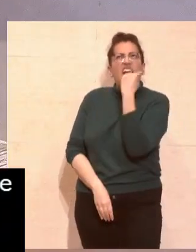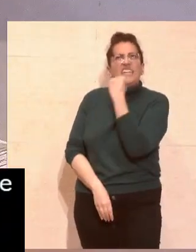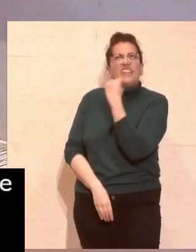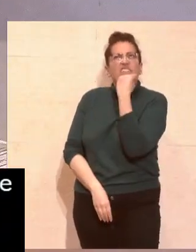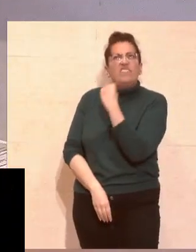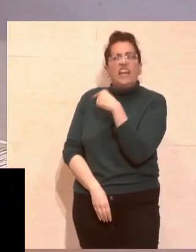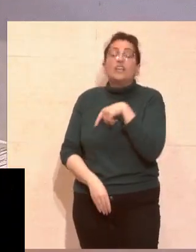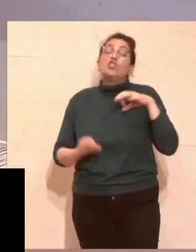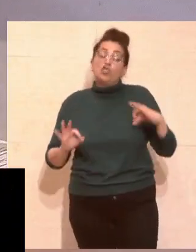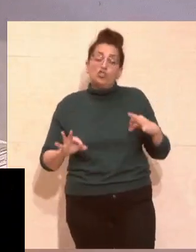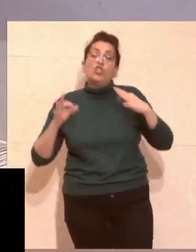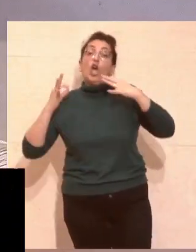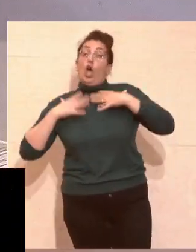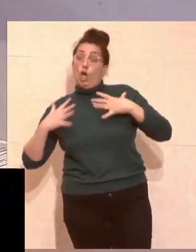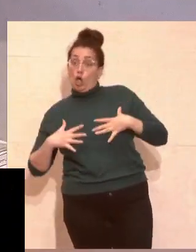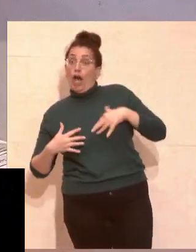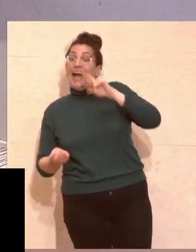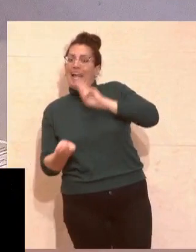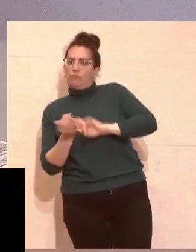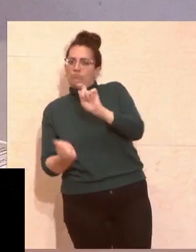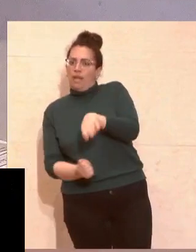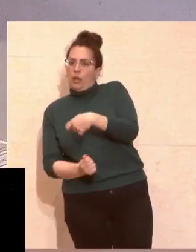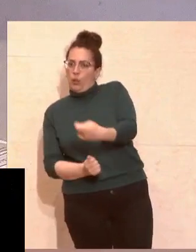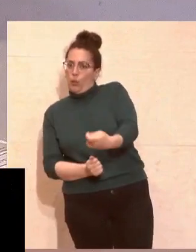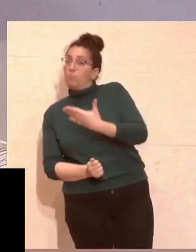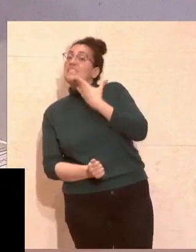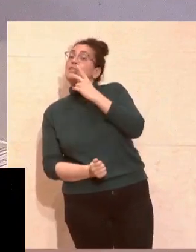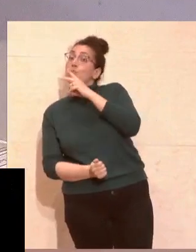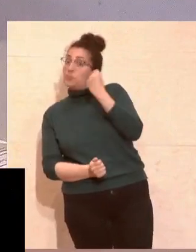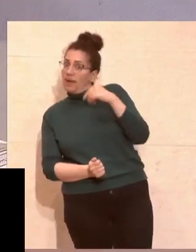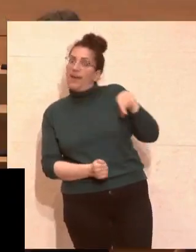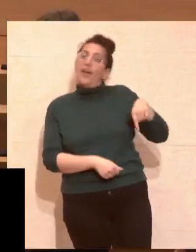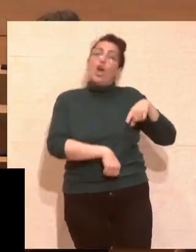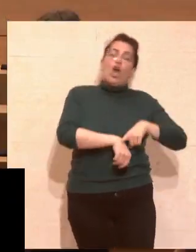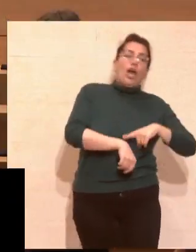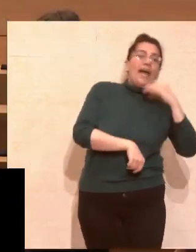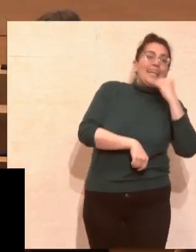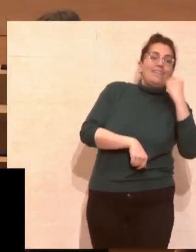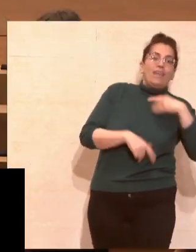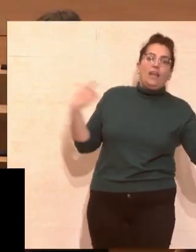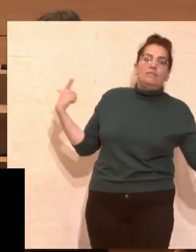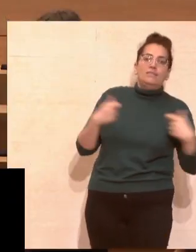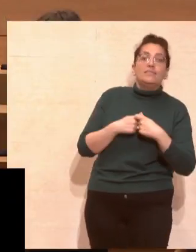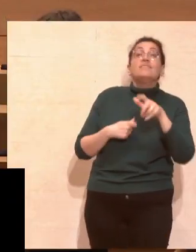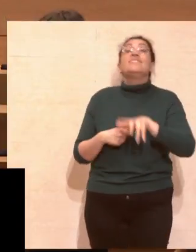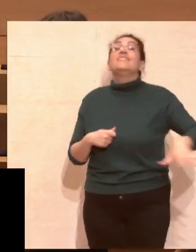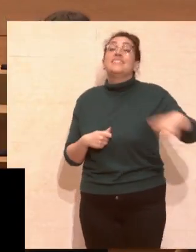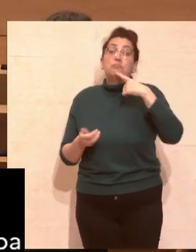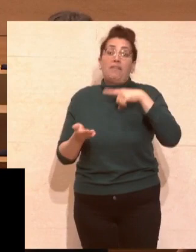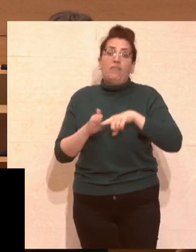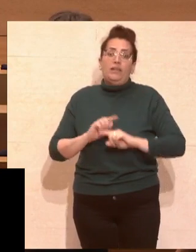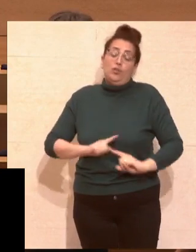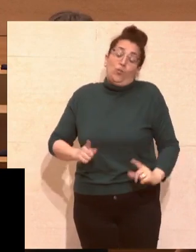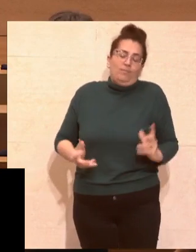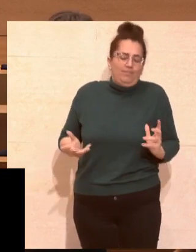l'heure la plus adaptée au rythme biologique normal humain. C'est pas celui que les gens préfèrent parce que il ne va